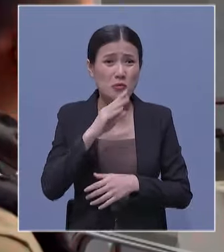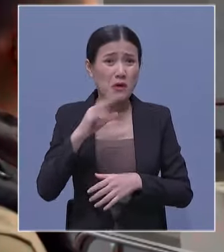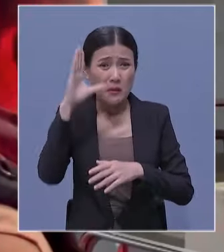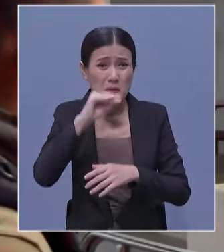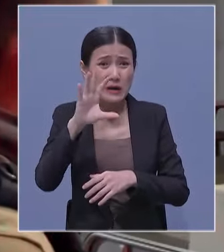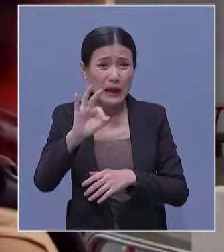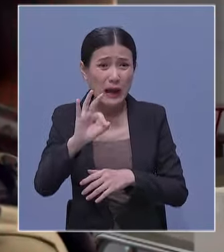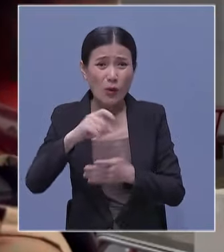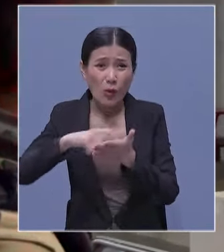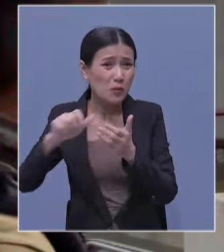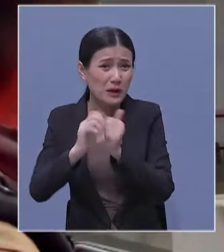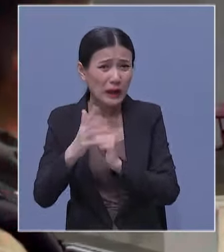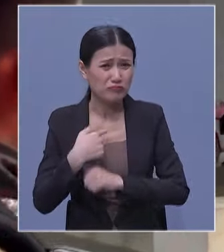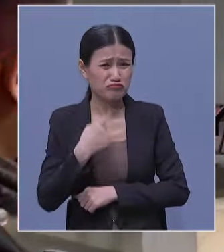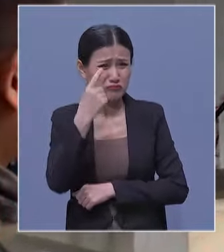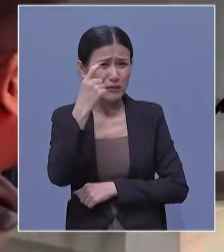ก่อน